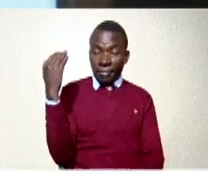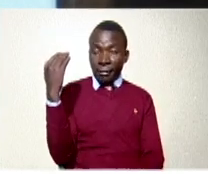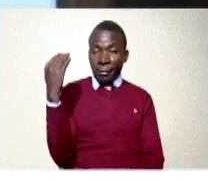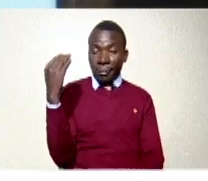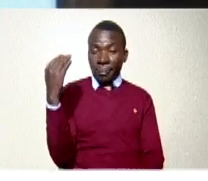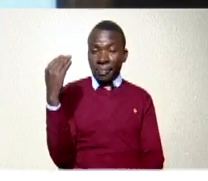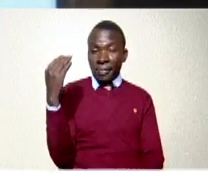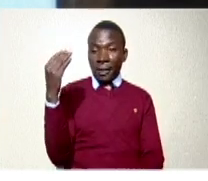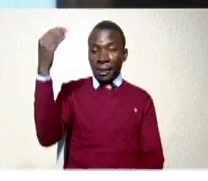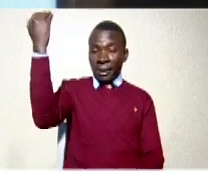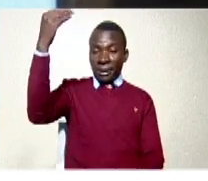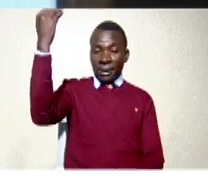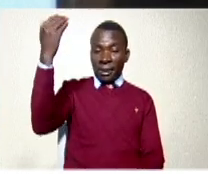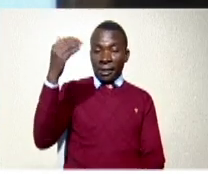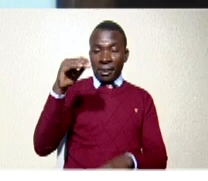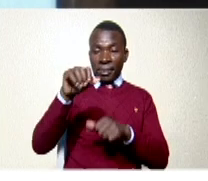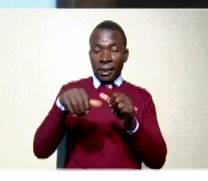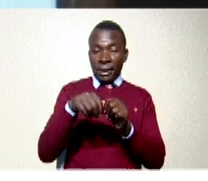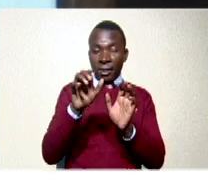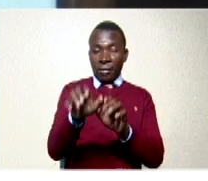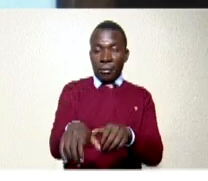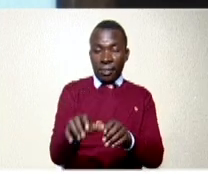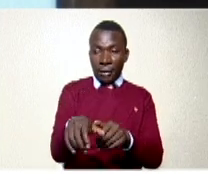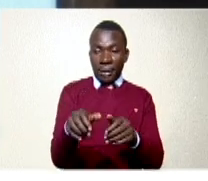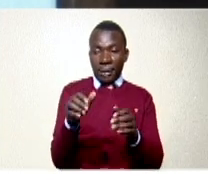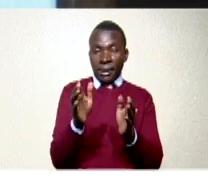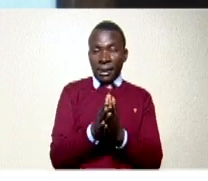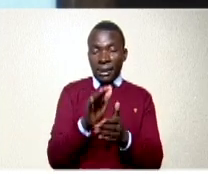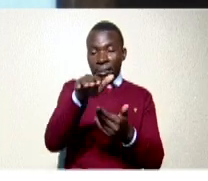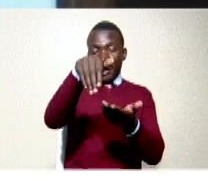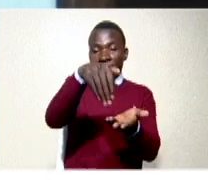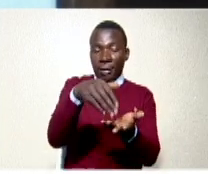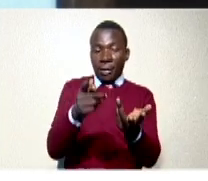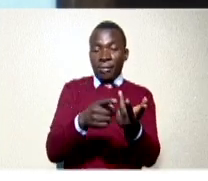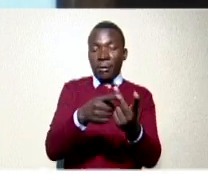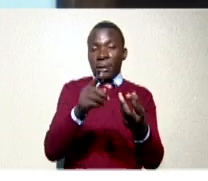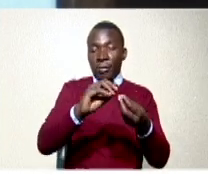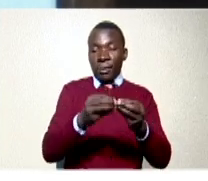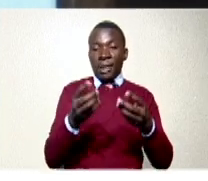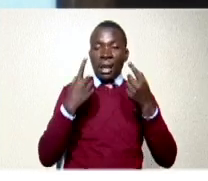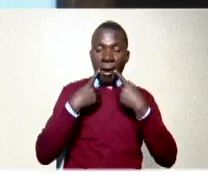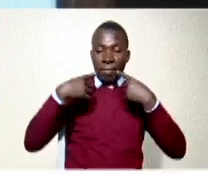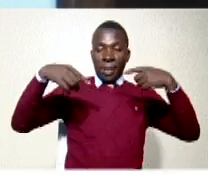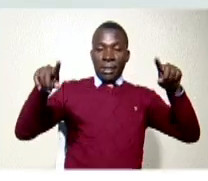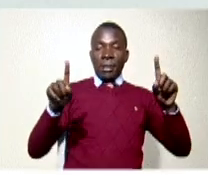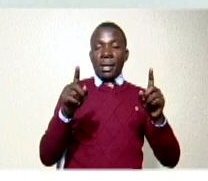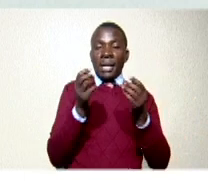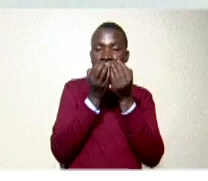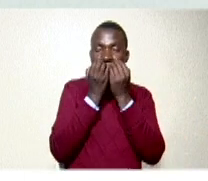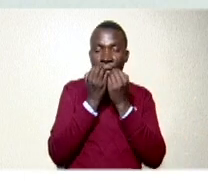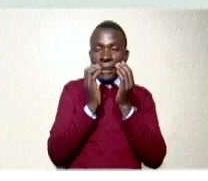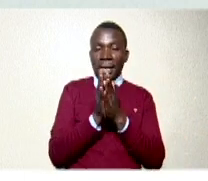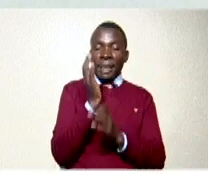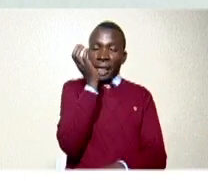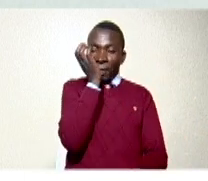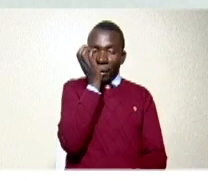Minisiteri ishinzwe ubuhinzi n'ubworozi cyangwa se n'ikibuga cy'ibarashamira kirabitangaza nk'ibigori n'ibishyimbo